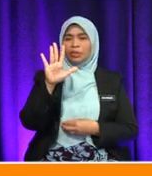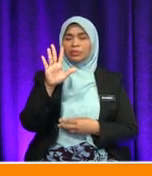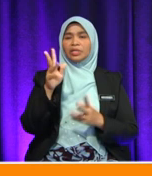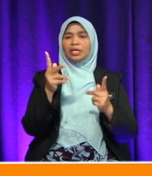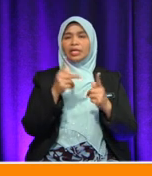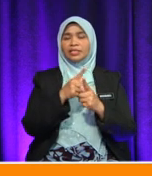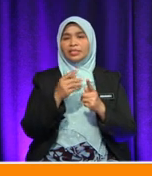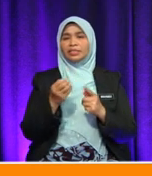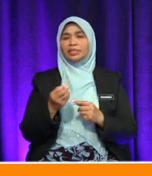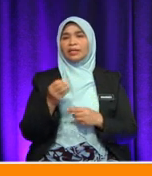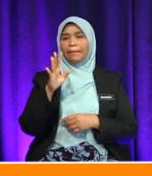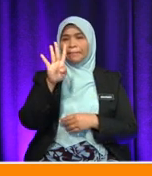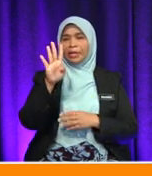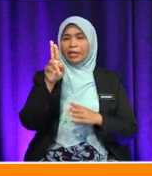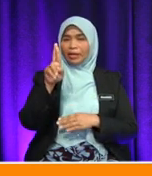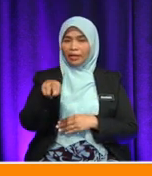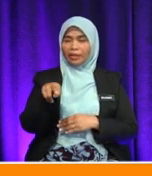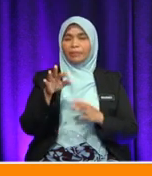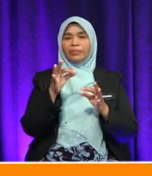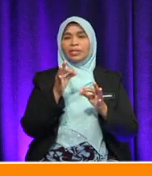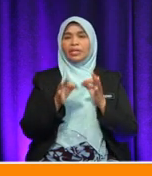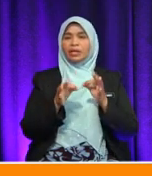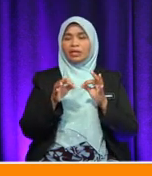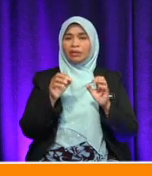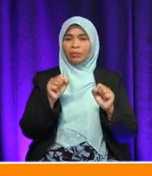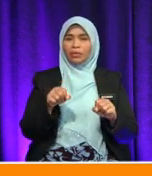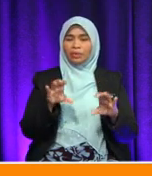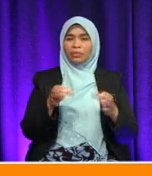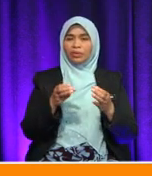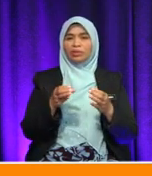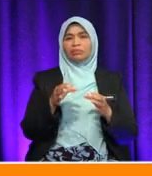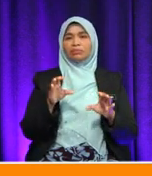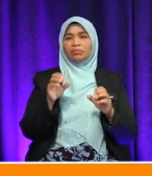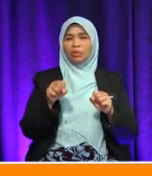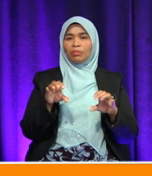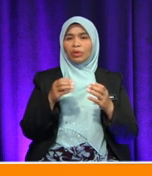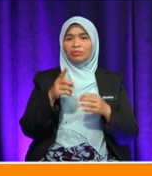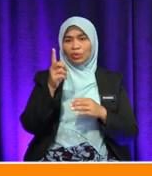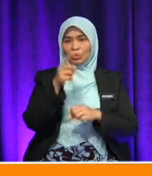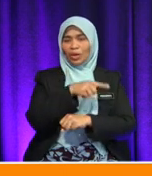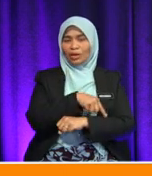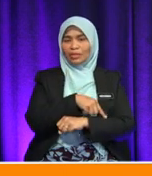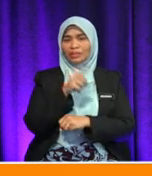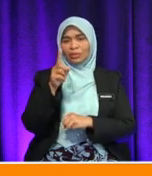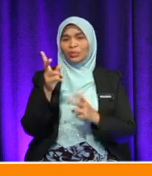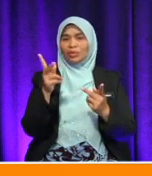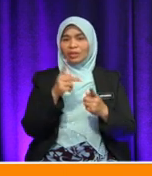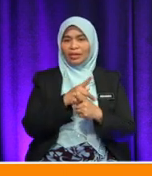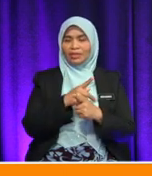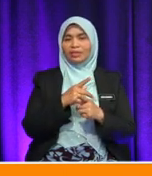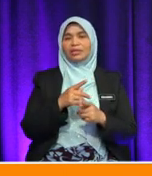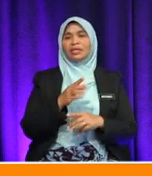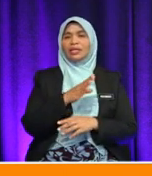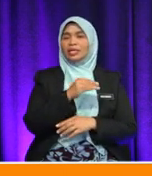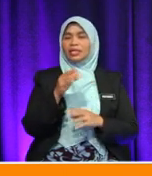4 rokaat mampu untuk menunaikannya maka lakukanlah sehari sekali Jika tidak mampu maka lakukanlah pada setiap hari Jumat